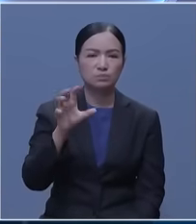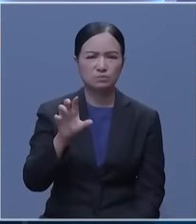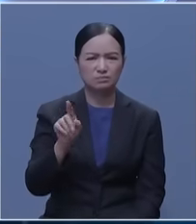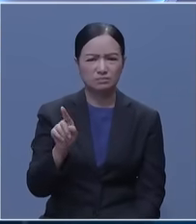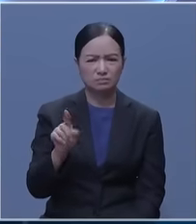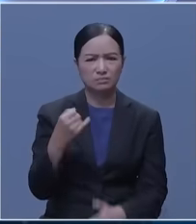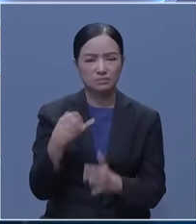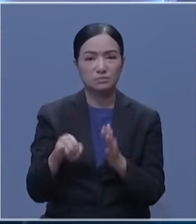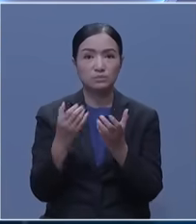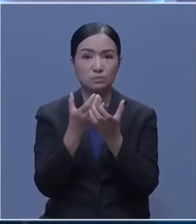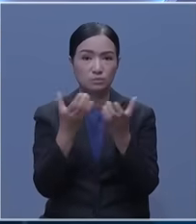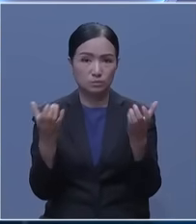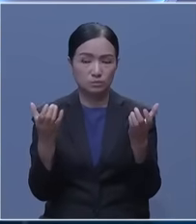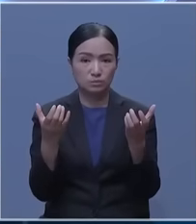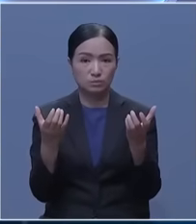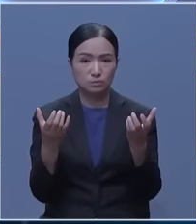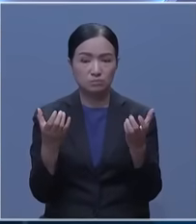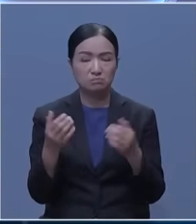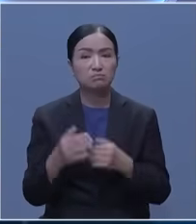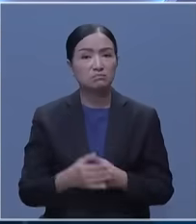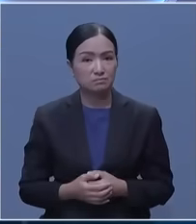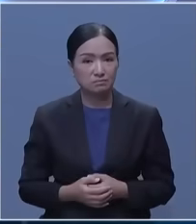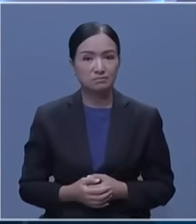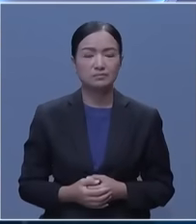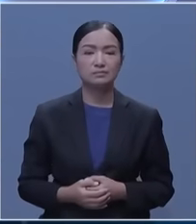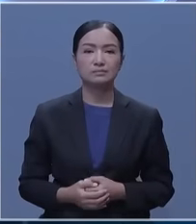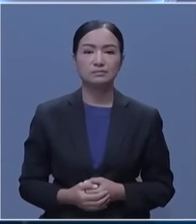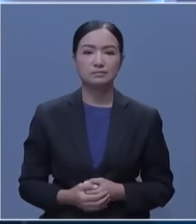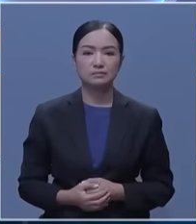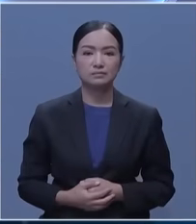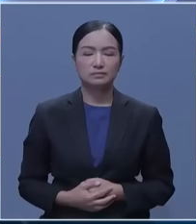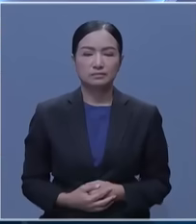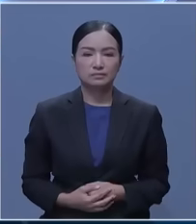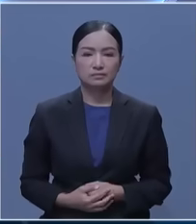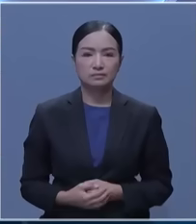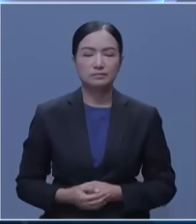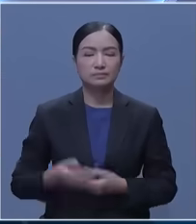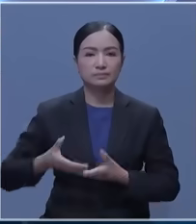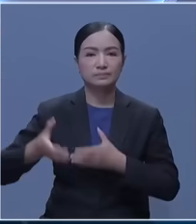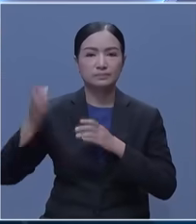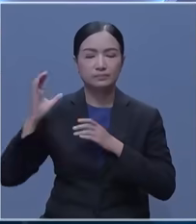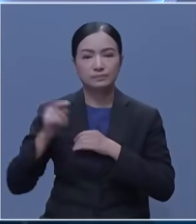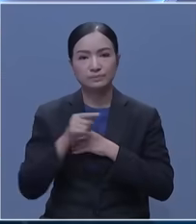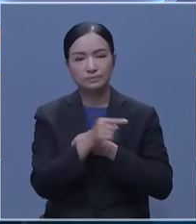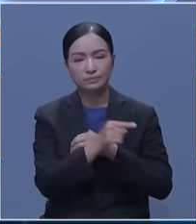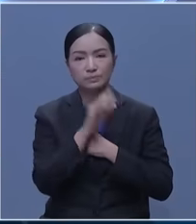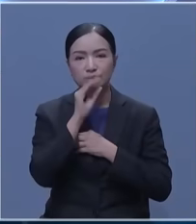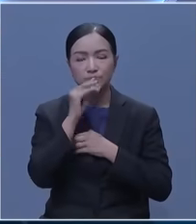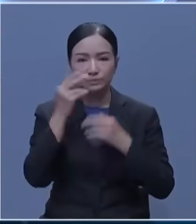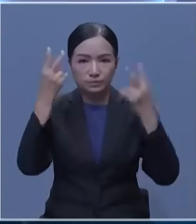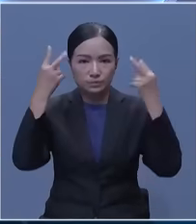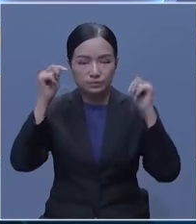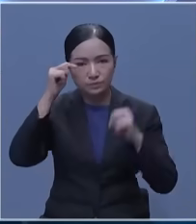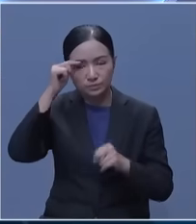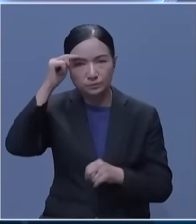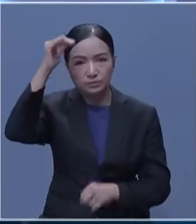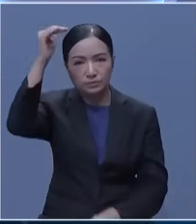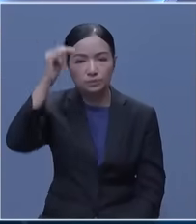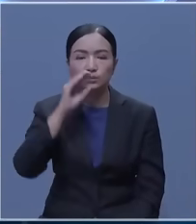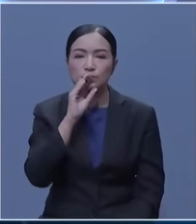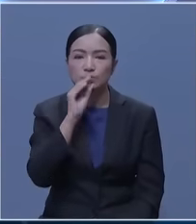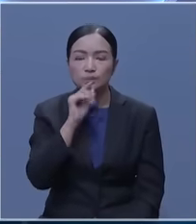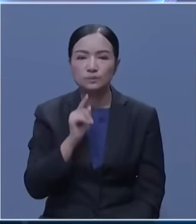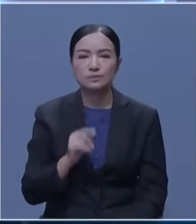ดรัฐธรรมนูญหรือเปล่าเนี่ยถึงขั้นนั้นเลยนะครับเพราะฉะนั้นเดี๋ยวเราลองย้อนกลับไปฟังช่วงที่นายกพูดถึงเรื่องนี้อีกสักครั้งนะครับ